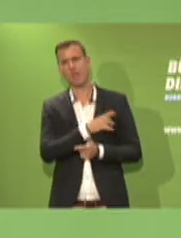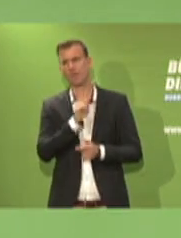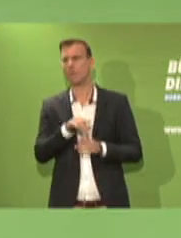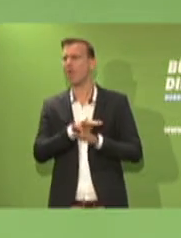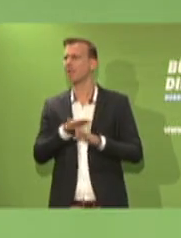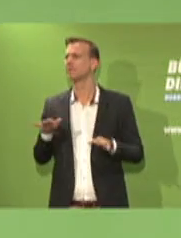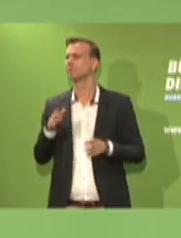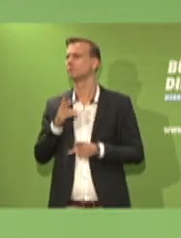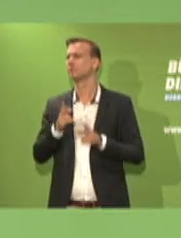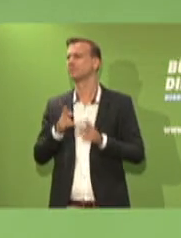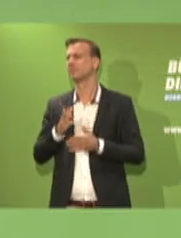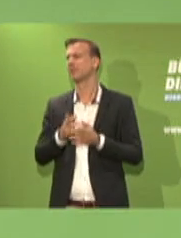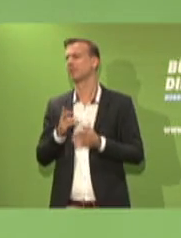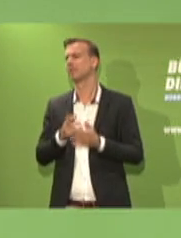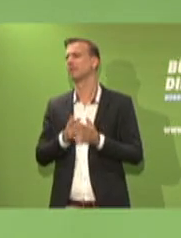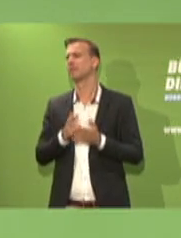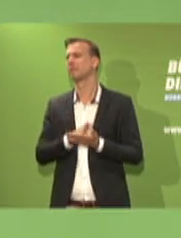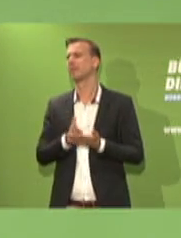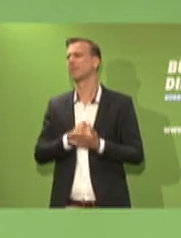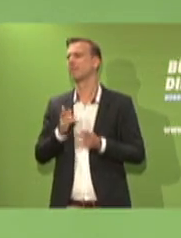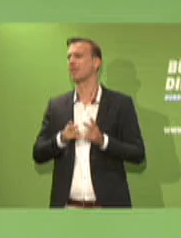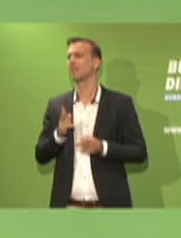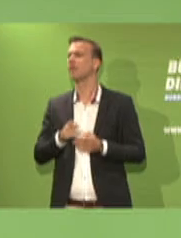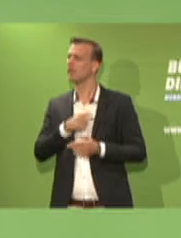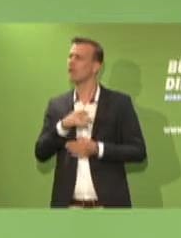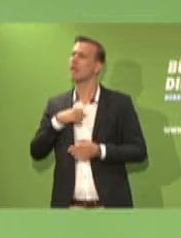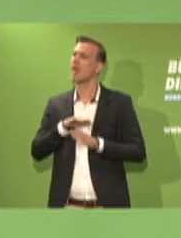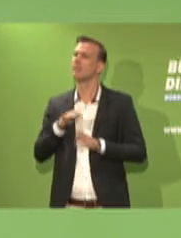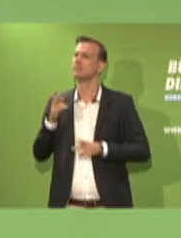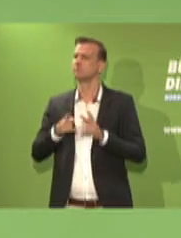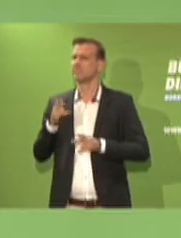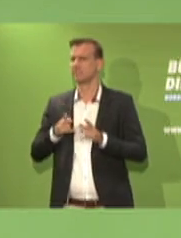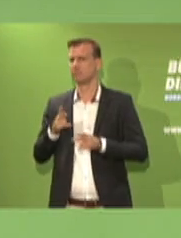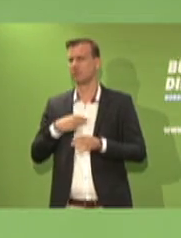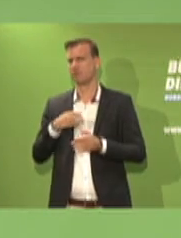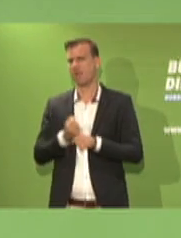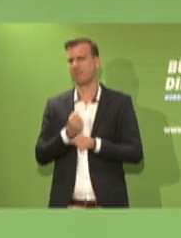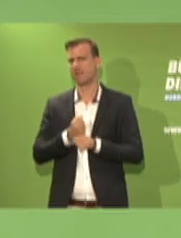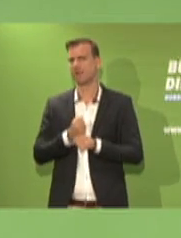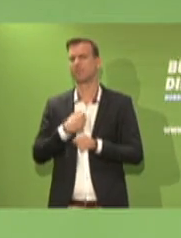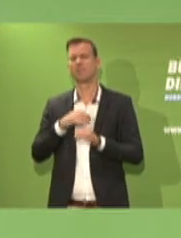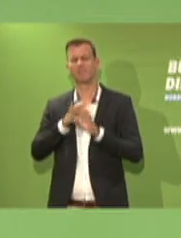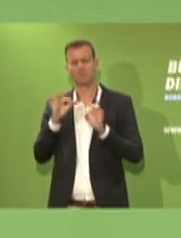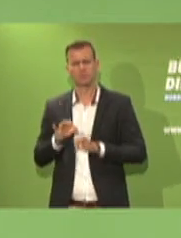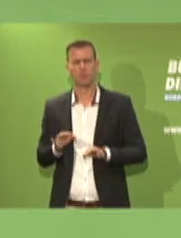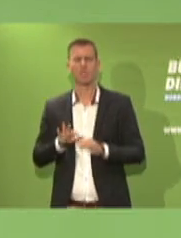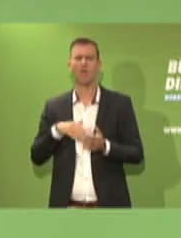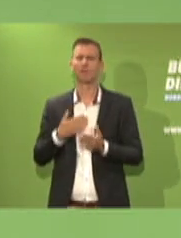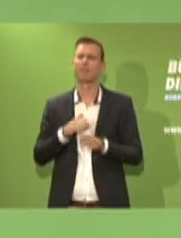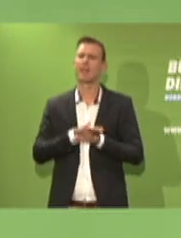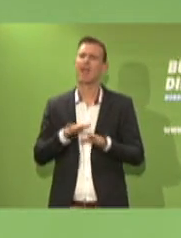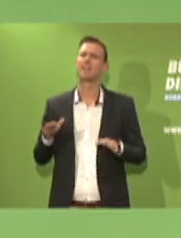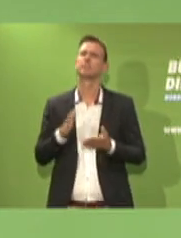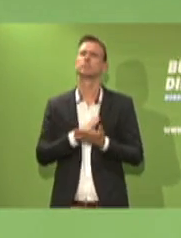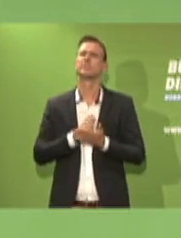Landesschiedsgericht tätige, im Landesjustizministerium tätig derzeit. Zu der Funktion und den Aufgaben des Landesschiedsgerichts